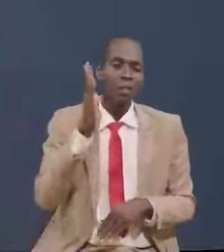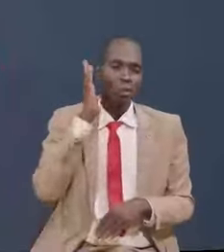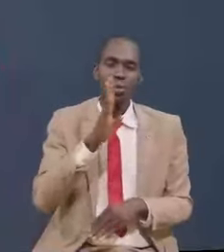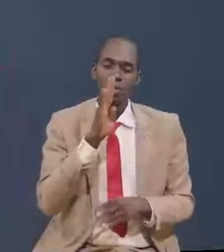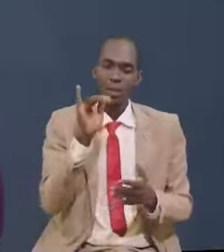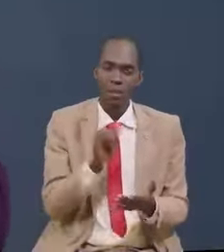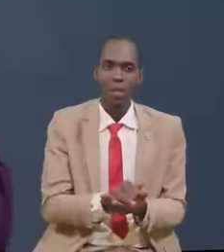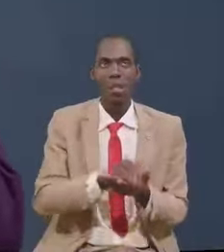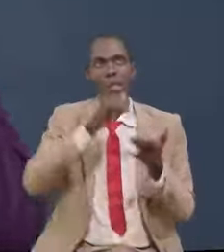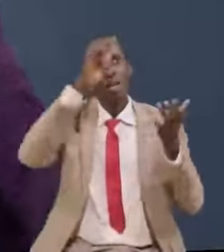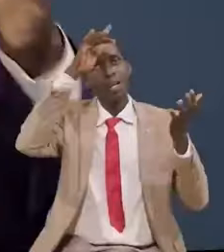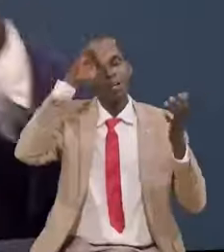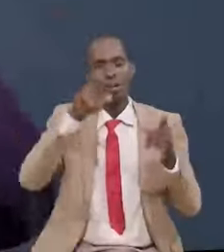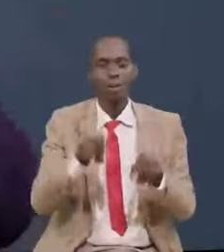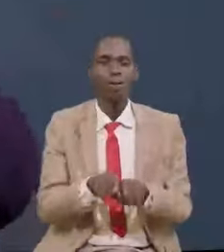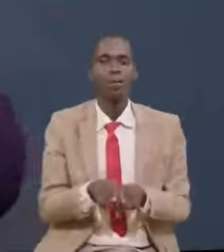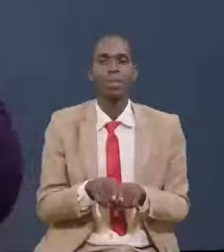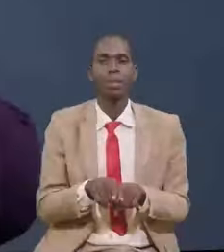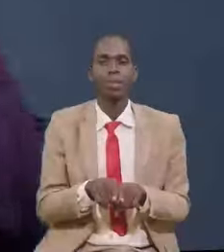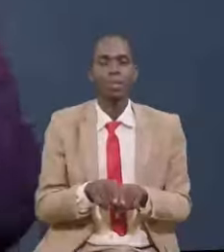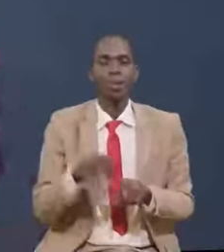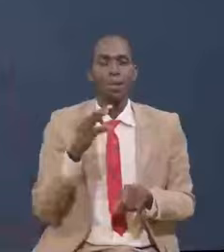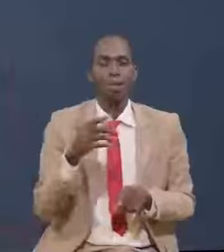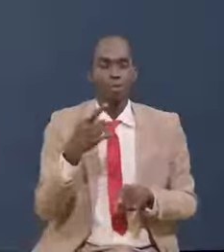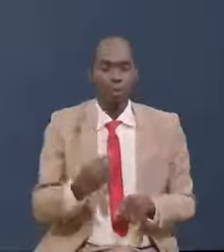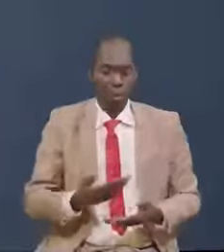il doit avoir cette attente